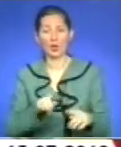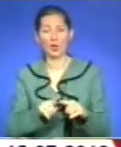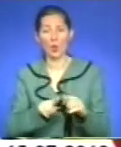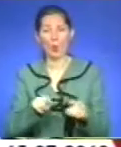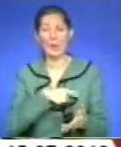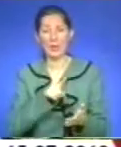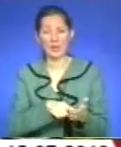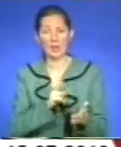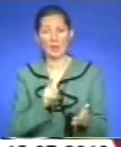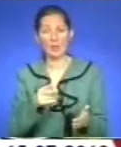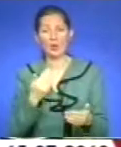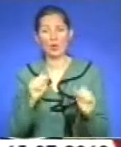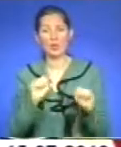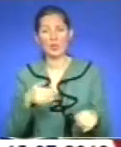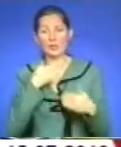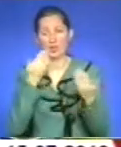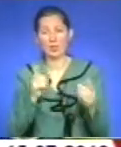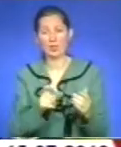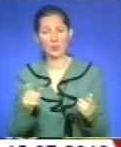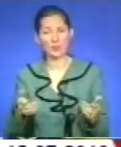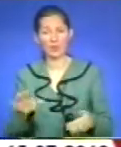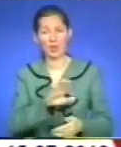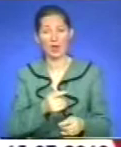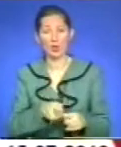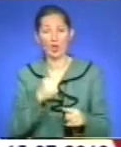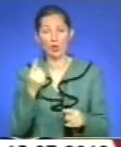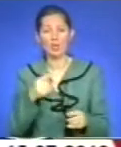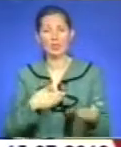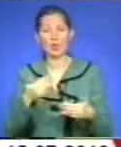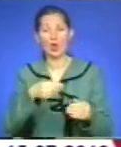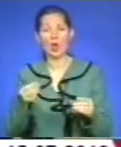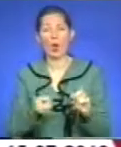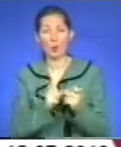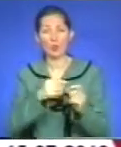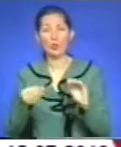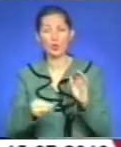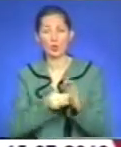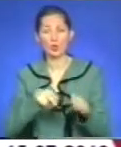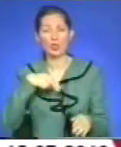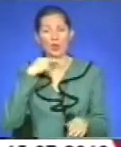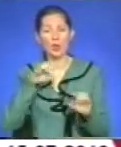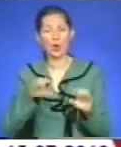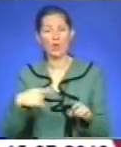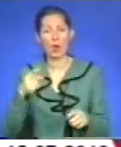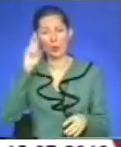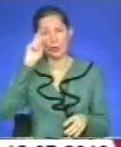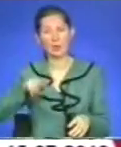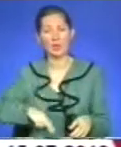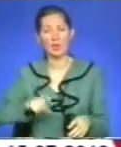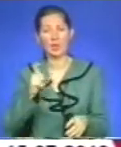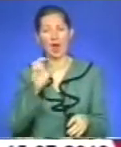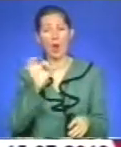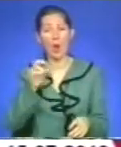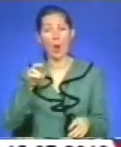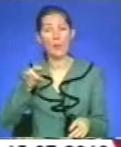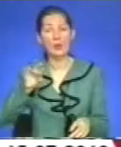звертаються жителі краю. Це також один із кроків боротьби з корупцією, зауважив голова облдержадміністрації Валентин Хоптян. В перспективі